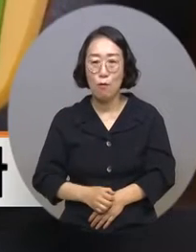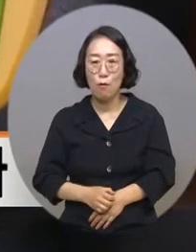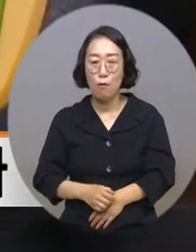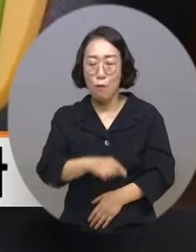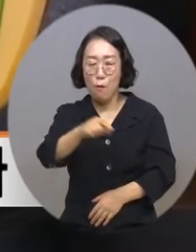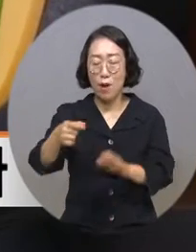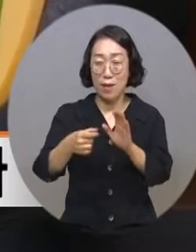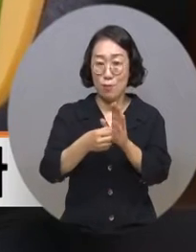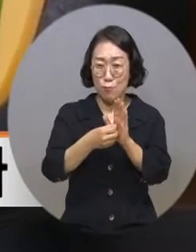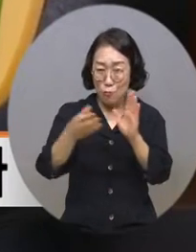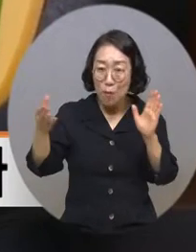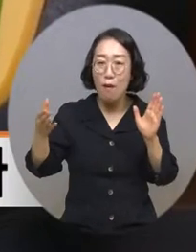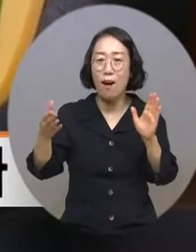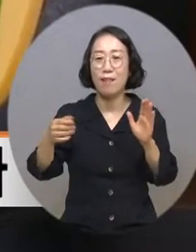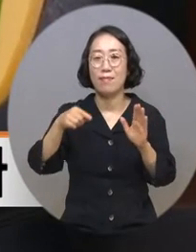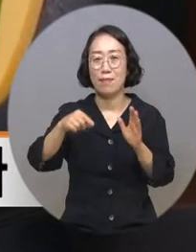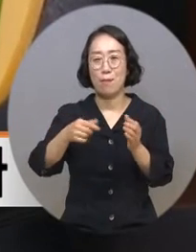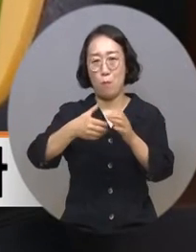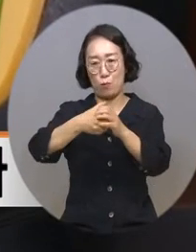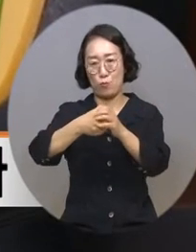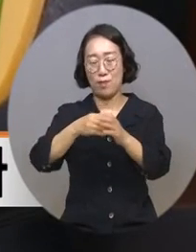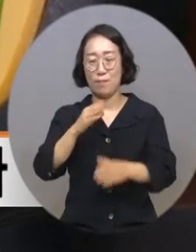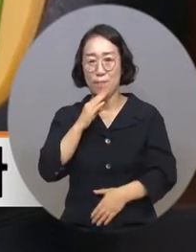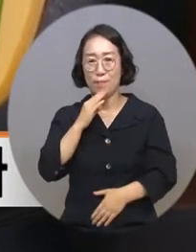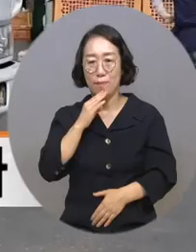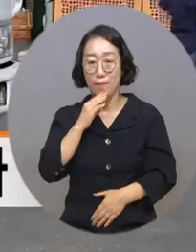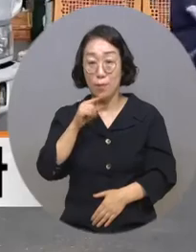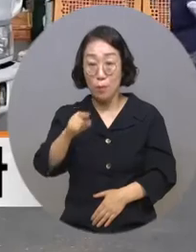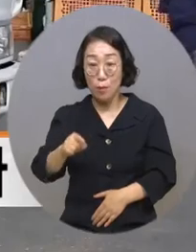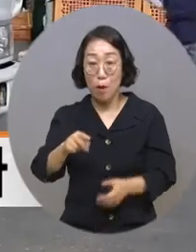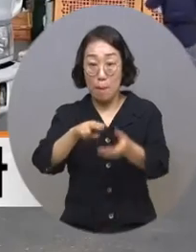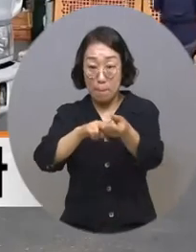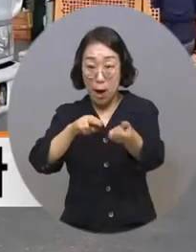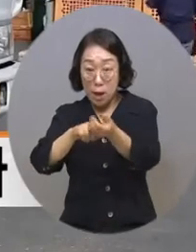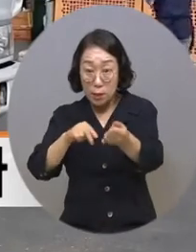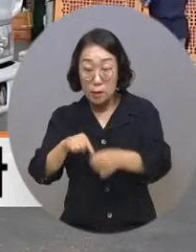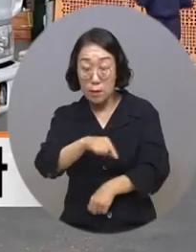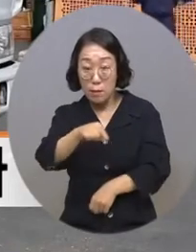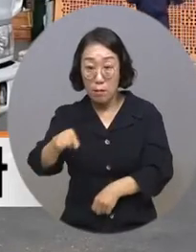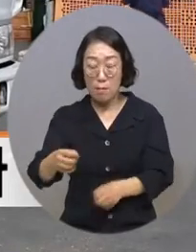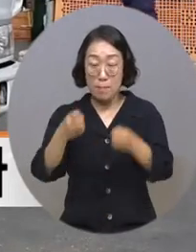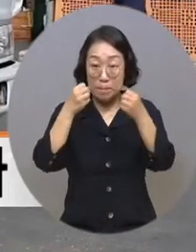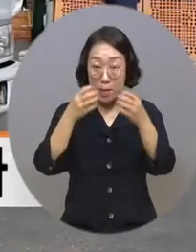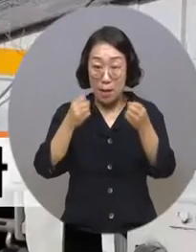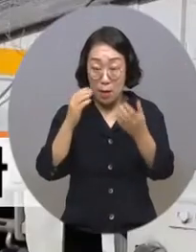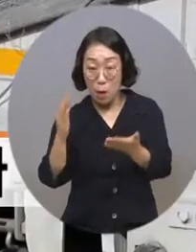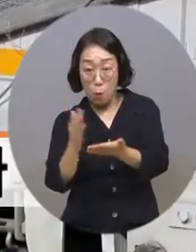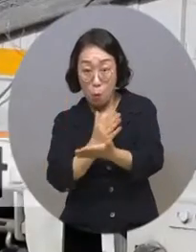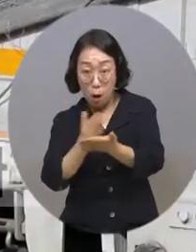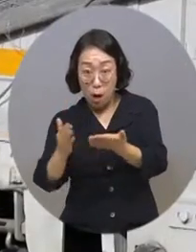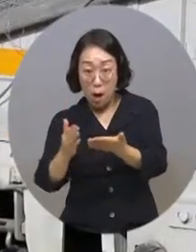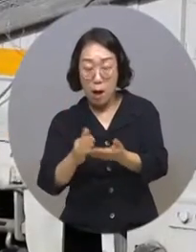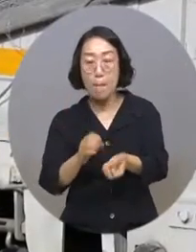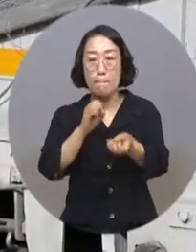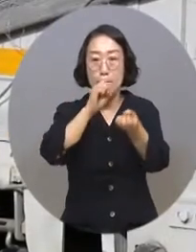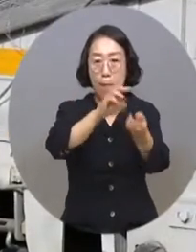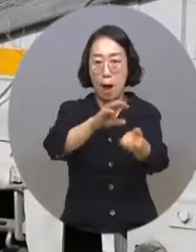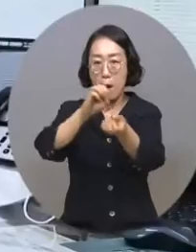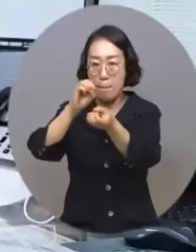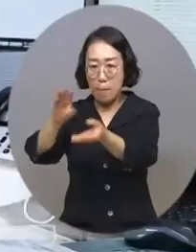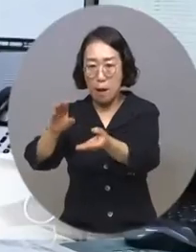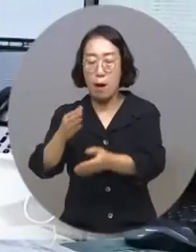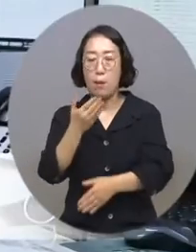전국적인 인기몰이를 나타내고 있으며 생산 농가에서 싱싱한 제품만을 엄선해 전국으로 배송되고